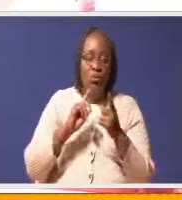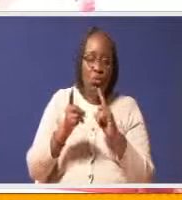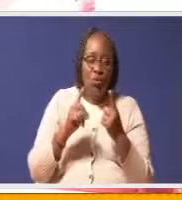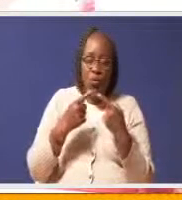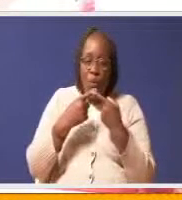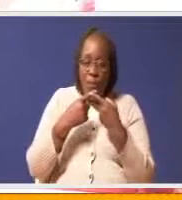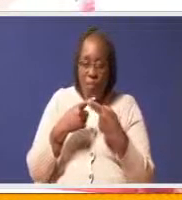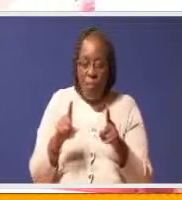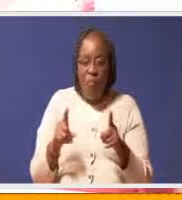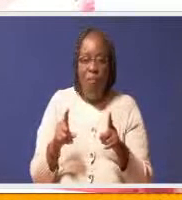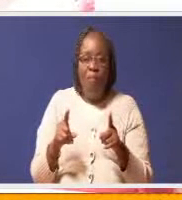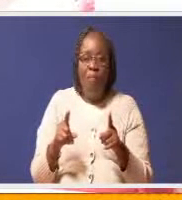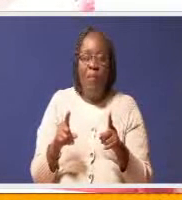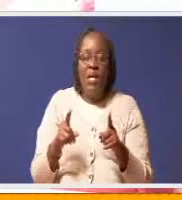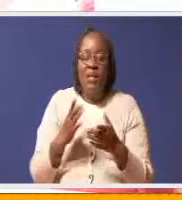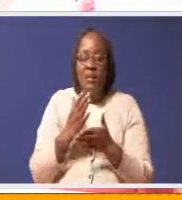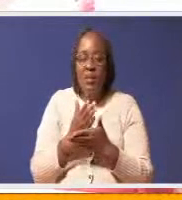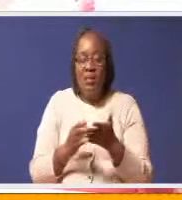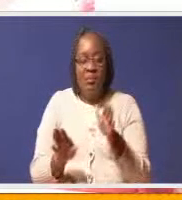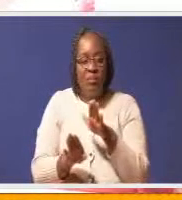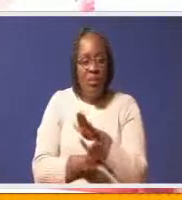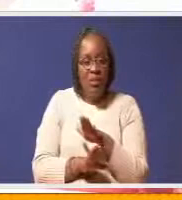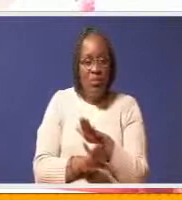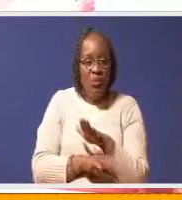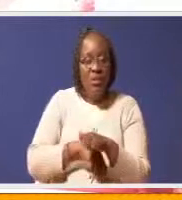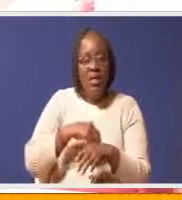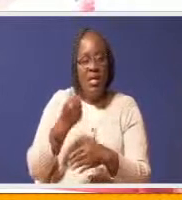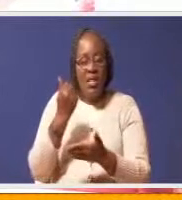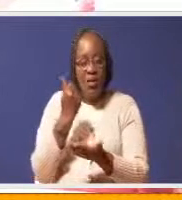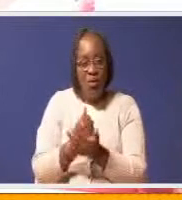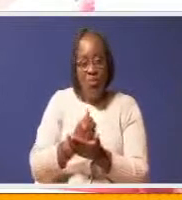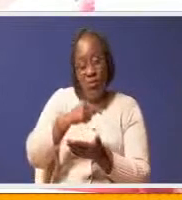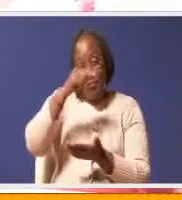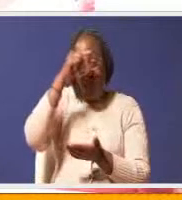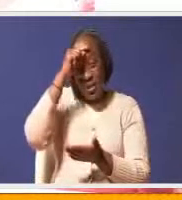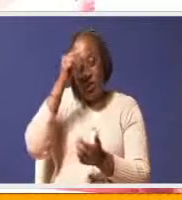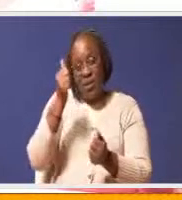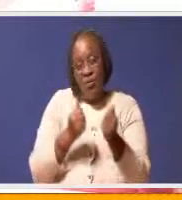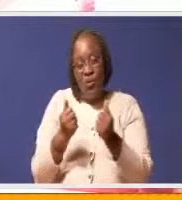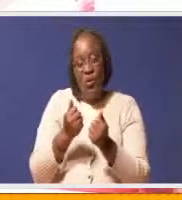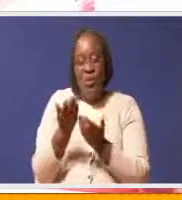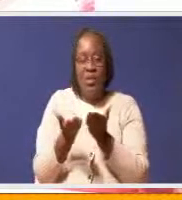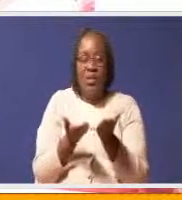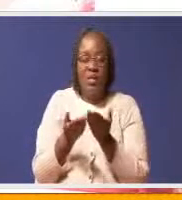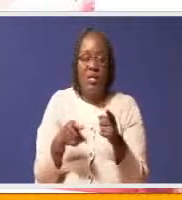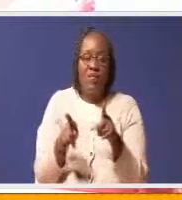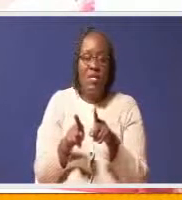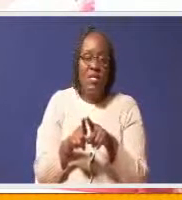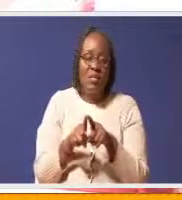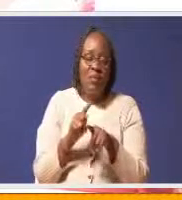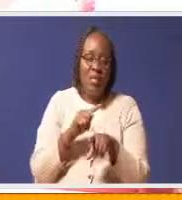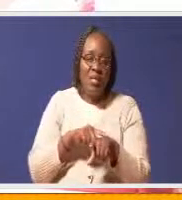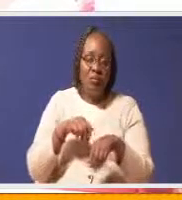ndi makamuaga kwena anini mawe na obisi shiengi shia dhirikari ili ya maomba kutunga teru wa Kawira aliragi ya